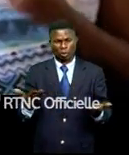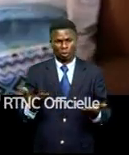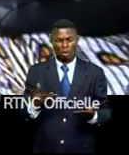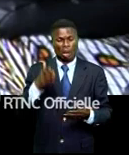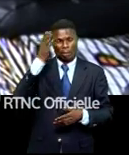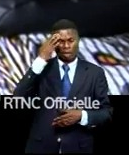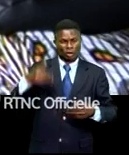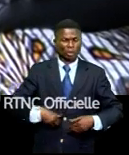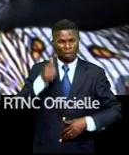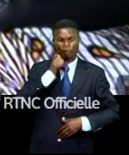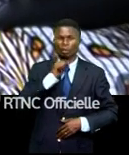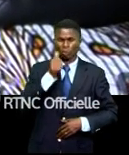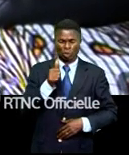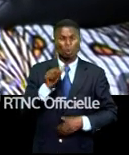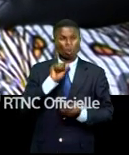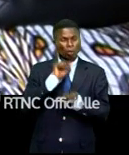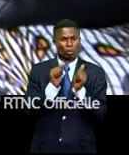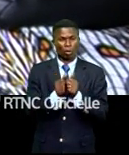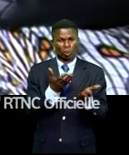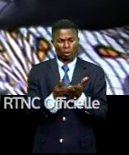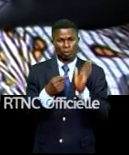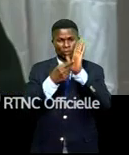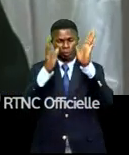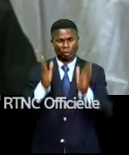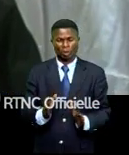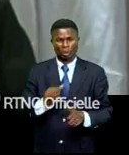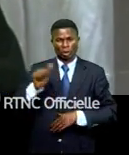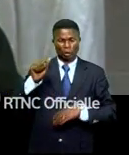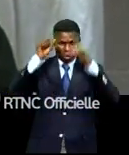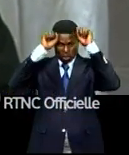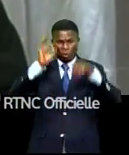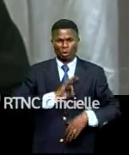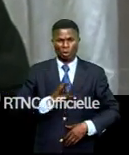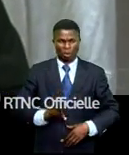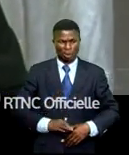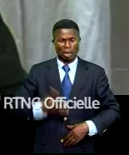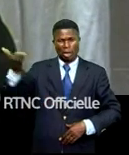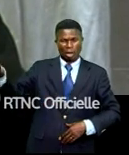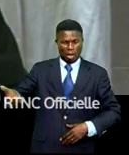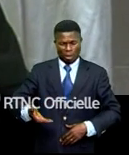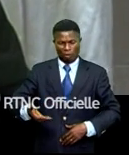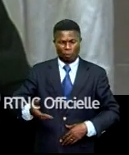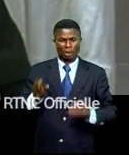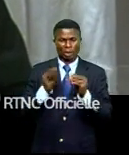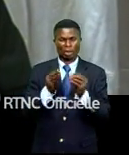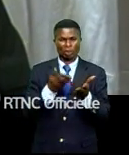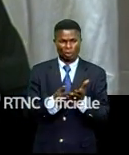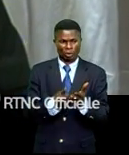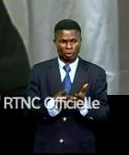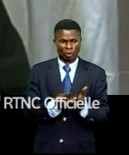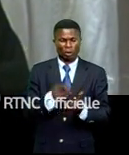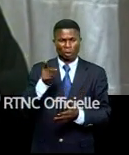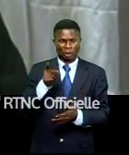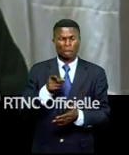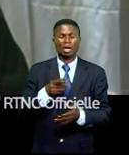la jeune fille? Voilà un questionnement du représentant personnel du chef de l'État invité des marques à ses assises. Yannick Luntadila